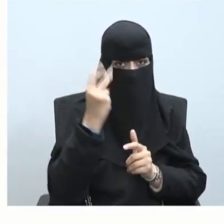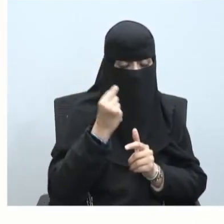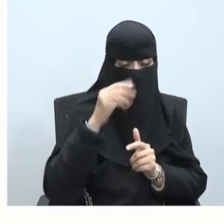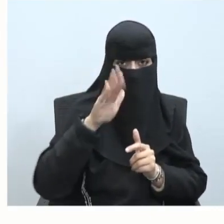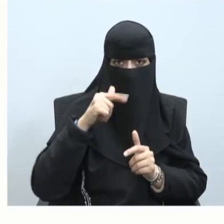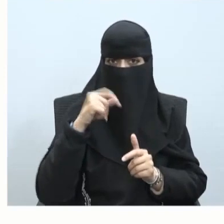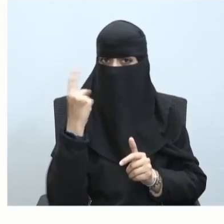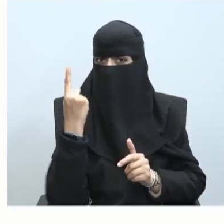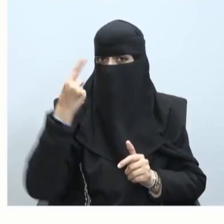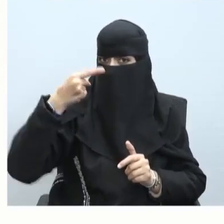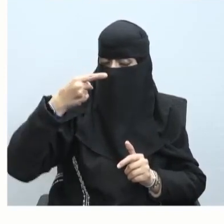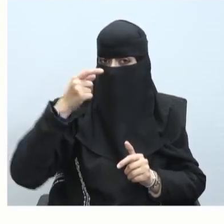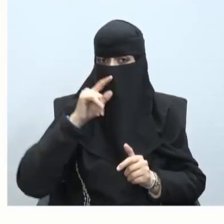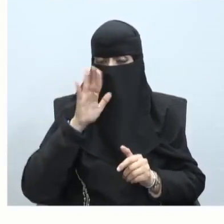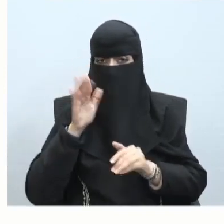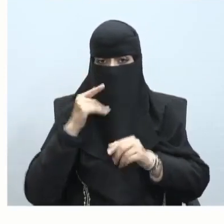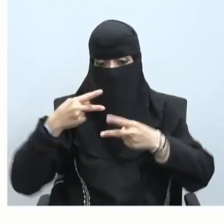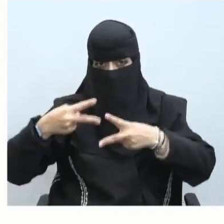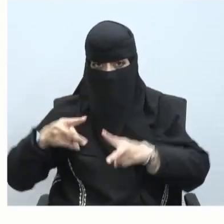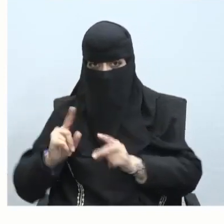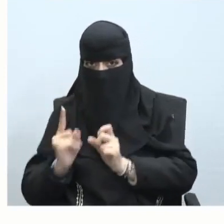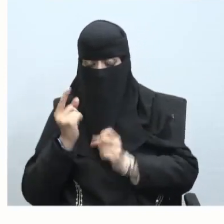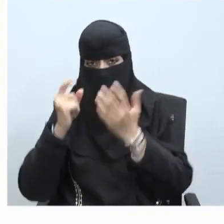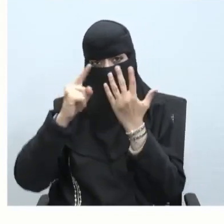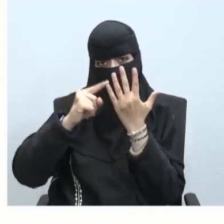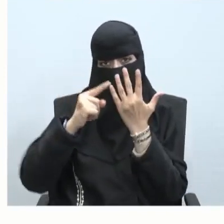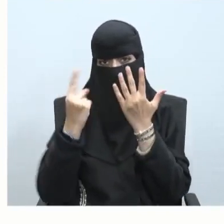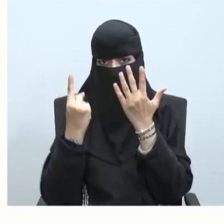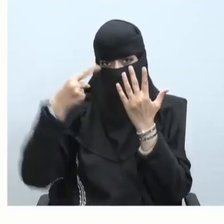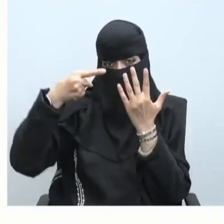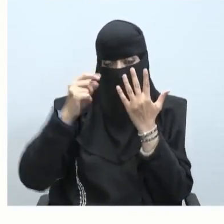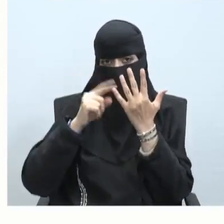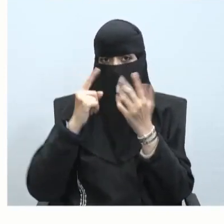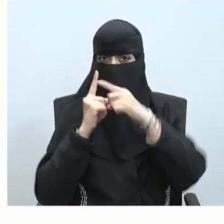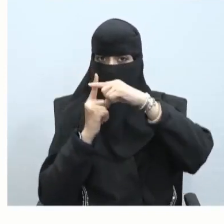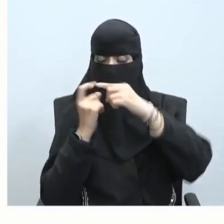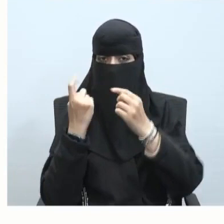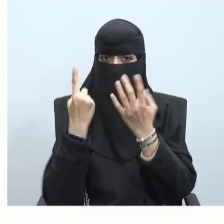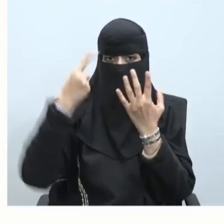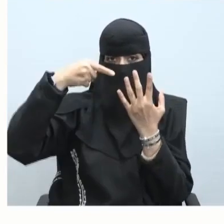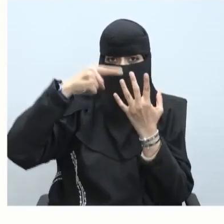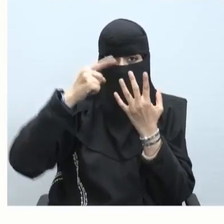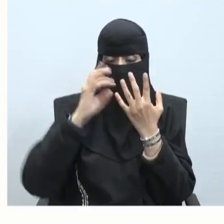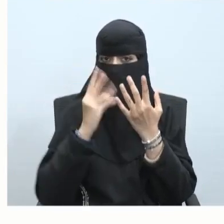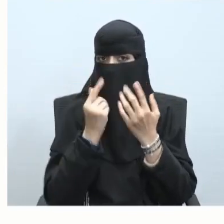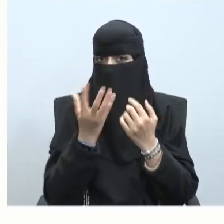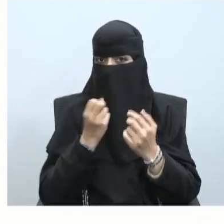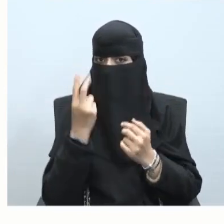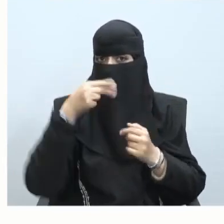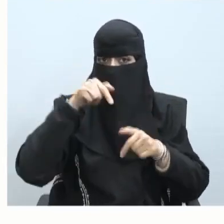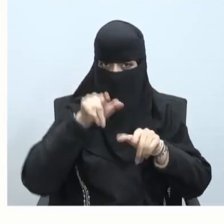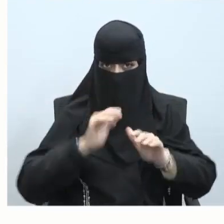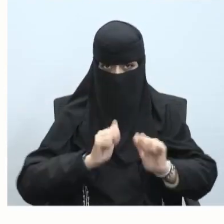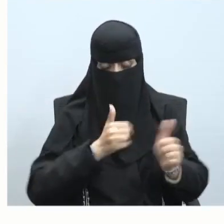بالعشرات بالعشرات ابتدا بعشره ومن ثم عشرون هل تستطيعون ان تكملون